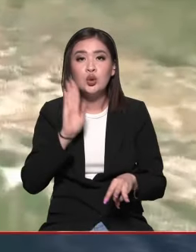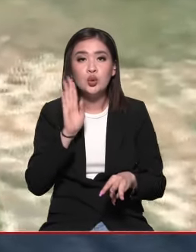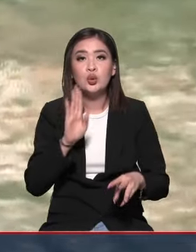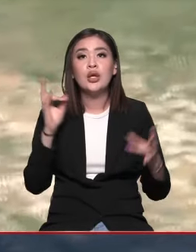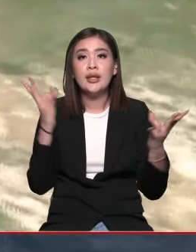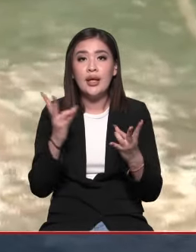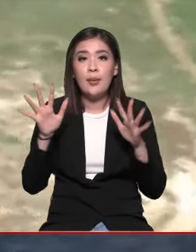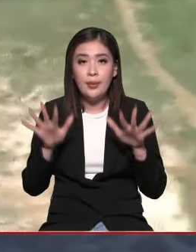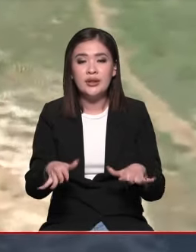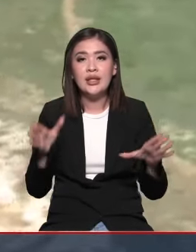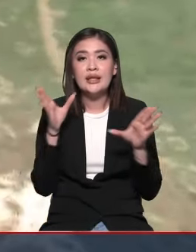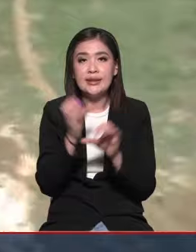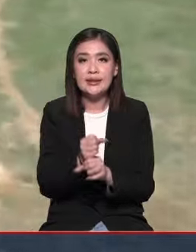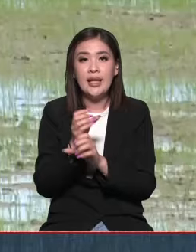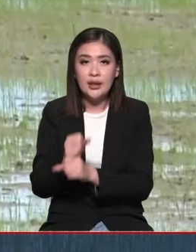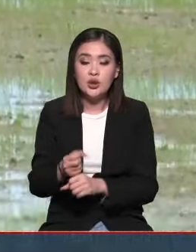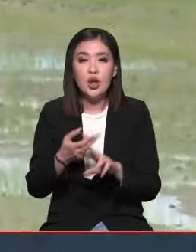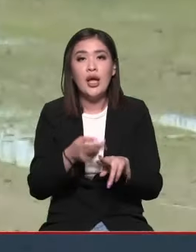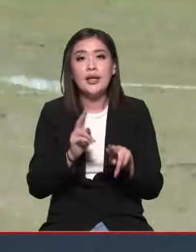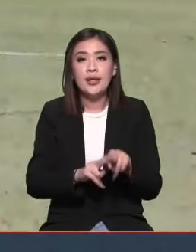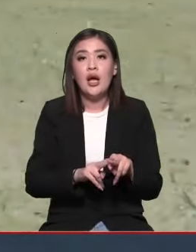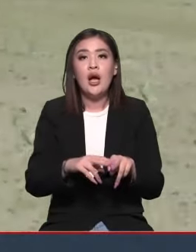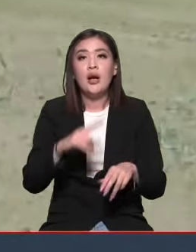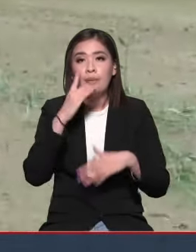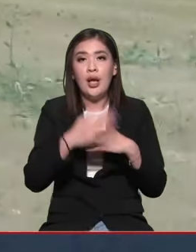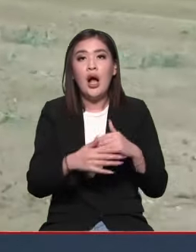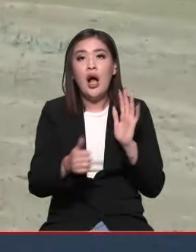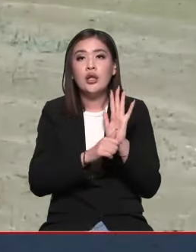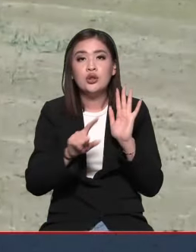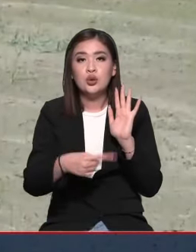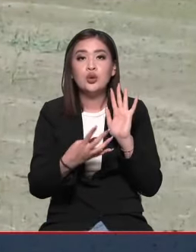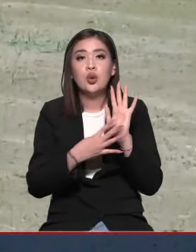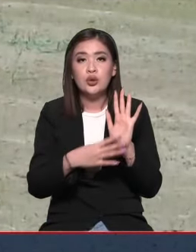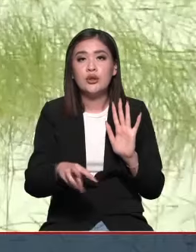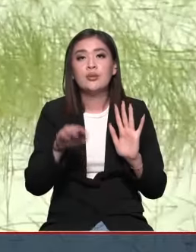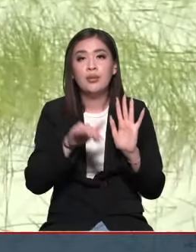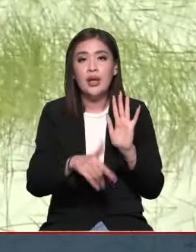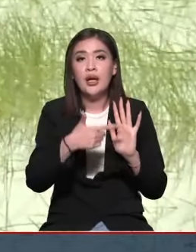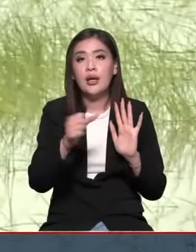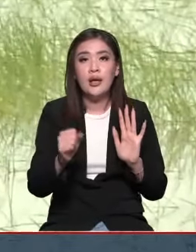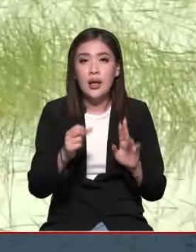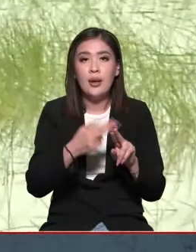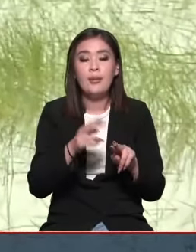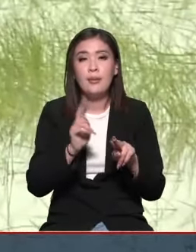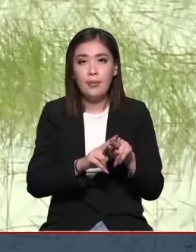ететін дақылдарды қысқартуға көшкен. Мәселен, биыл күріш алқабы 6,9 мың гектарға, мақта алқабы 16 мың